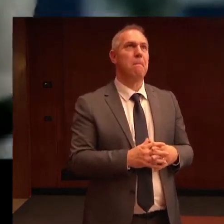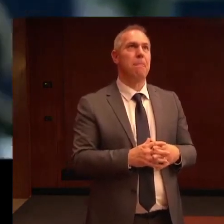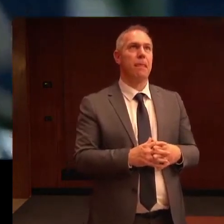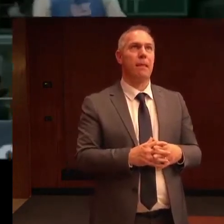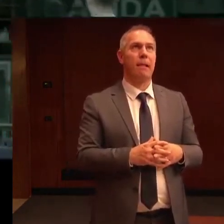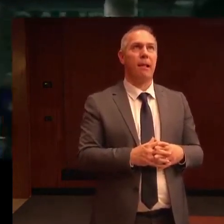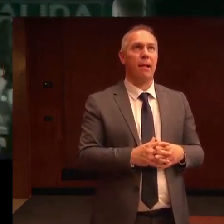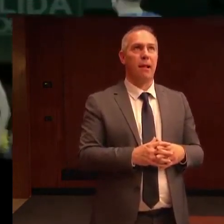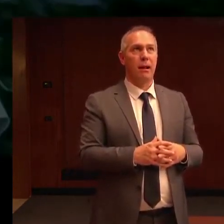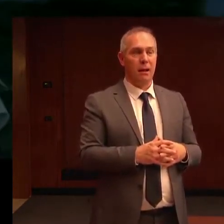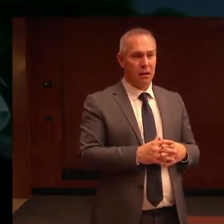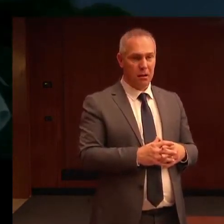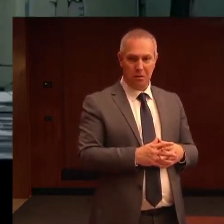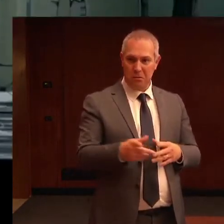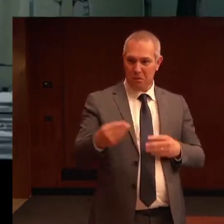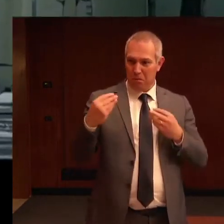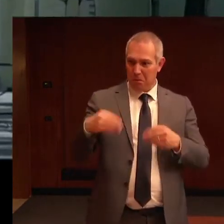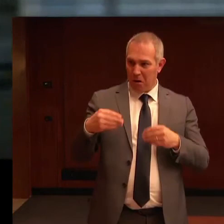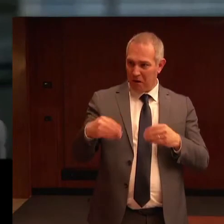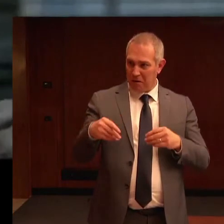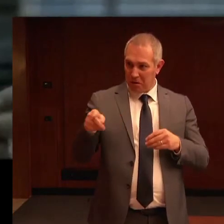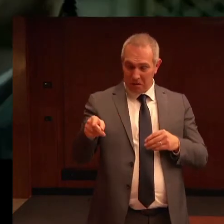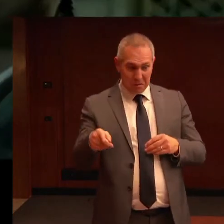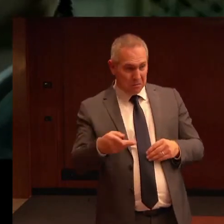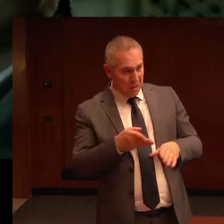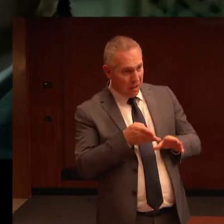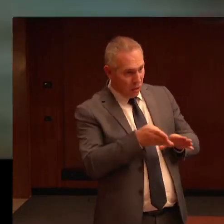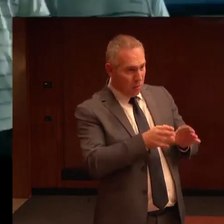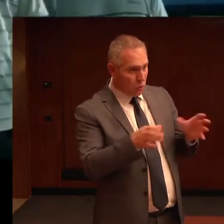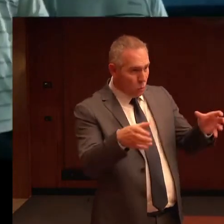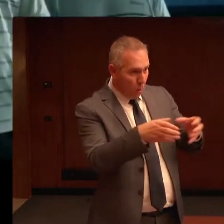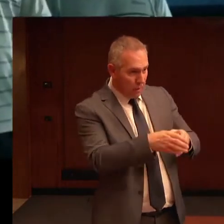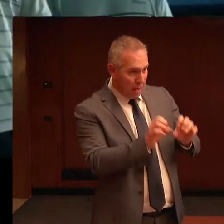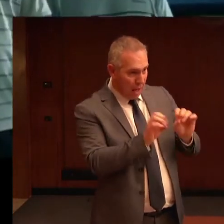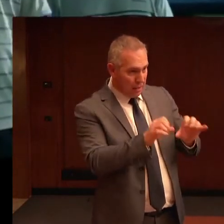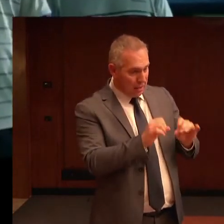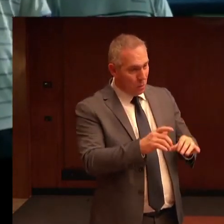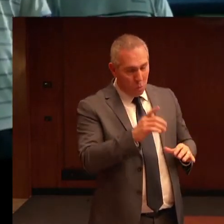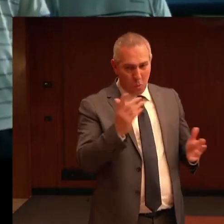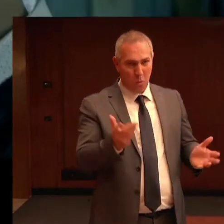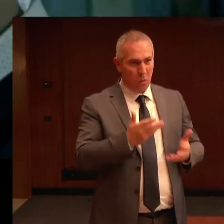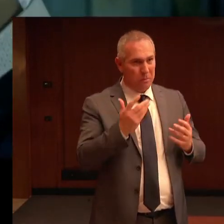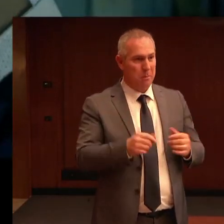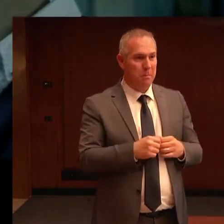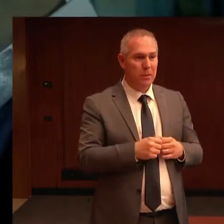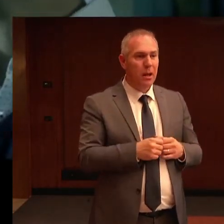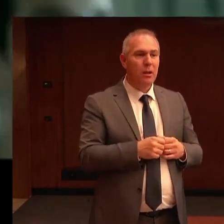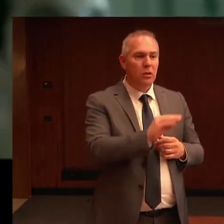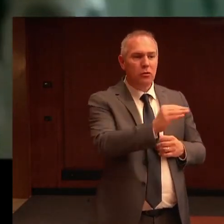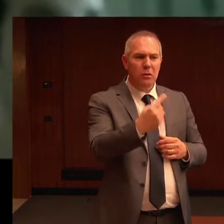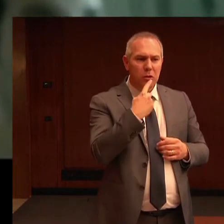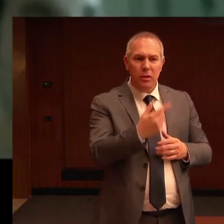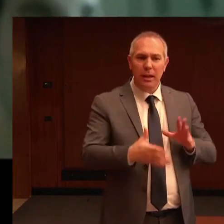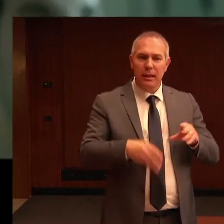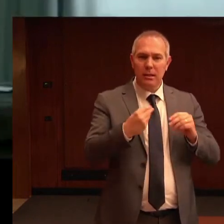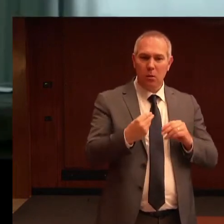È un onore che un professionista come te sia interessato ad allenare una squadra come la nostra. Allora che dico ai ragazzi? Quando cominciamo? Andrà